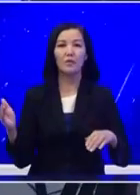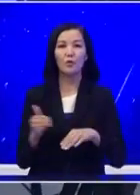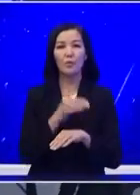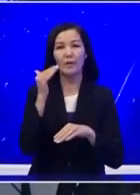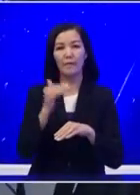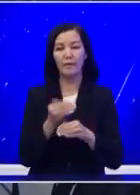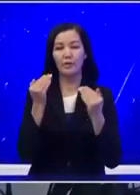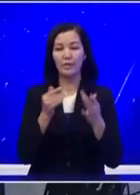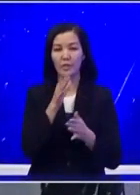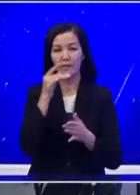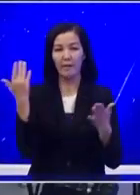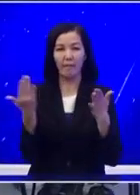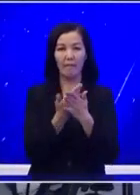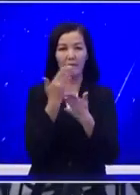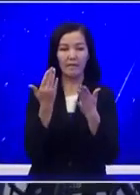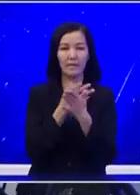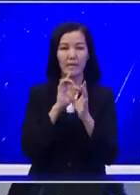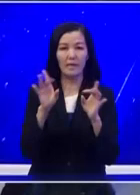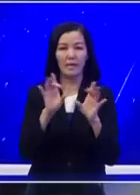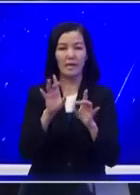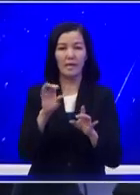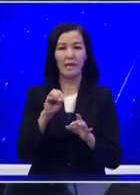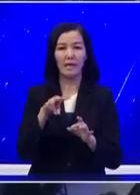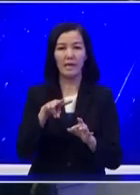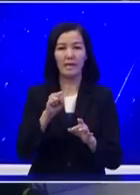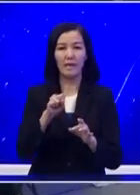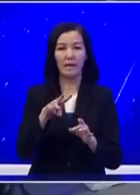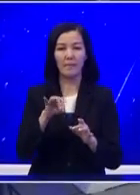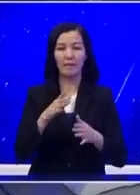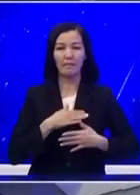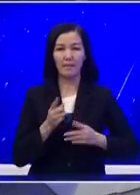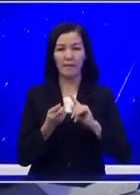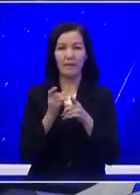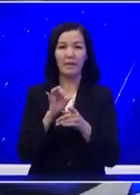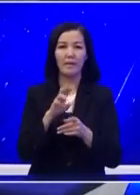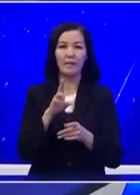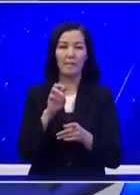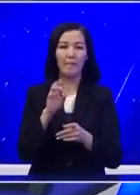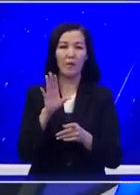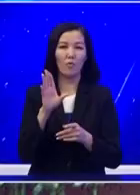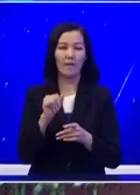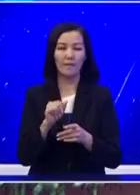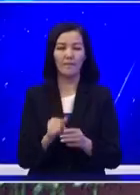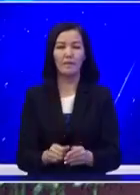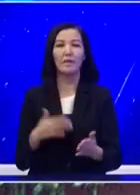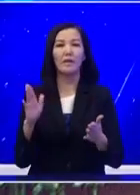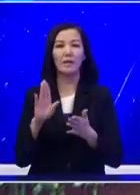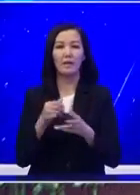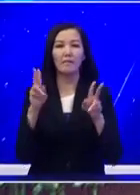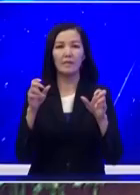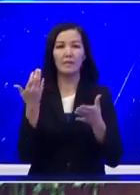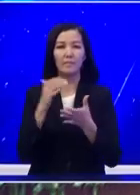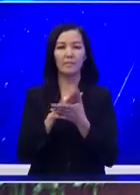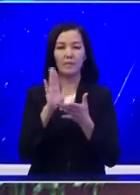Здравствуйте, время новостей на телеканале ЖТСУ. В студии Еламан Раймбеков, и сурдоперевод обеспечивает Айгуль Стамбекова. И в начале